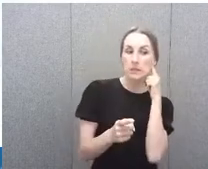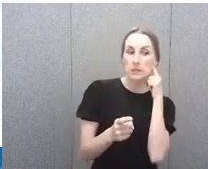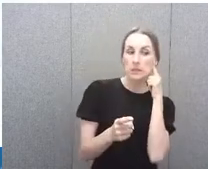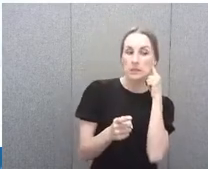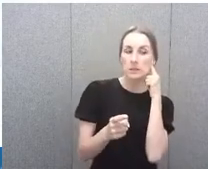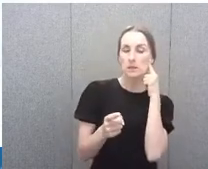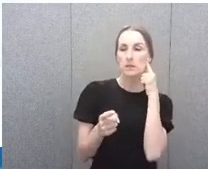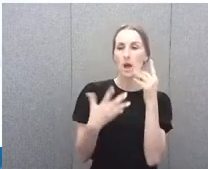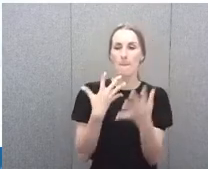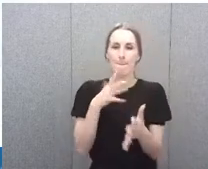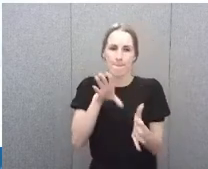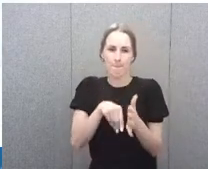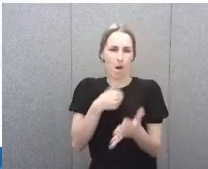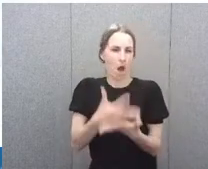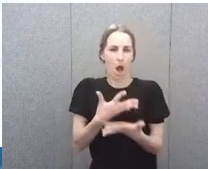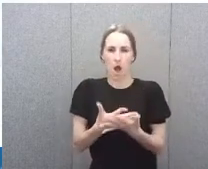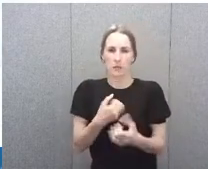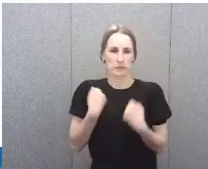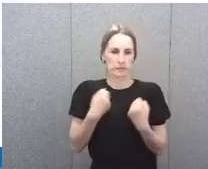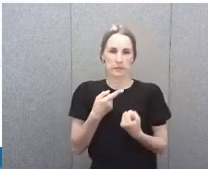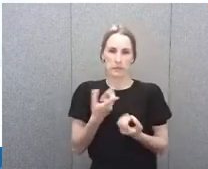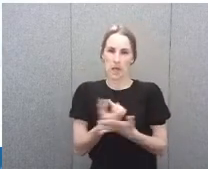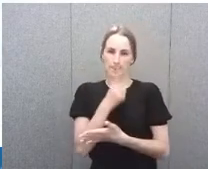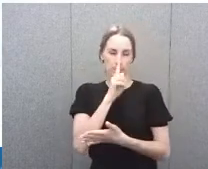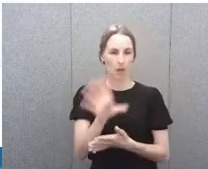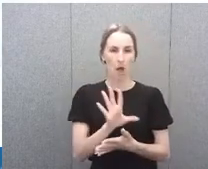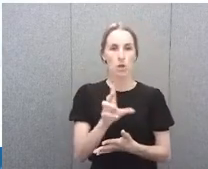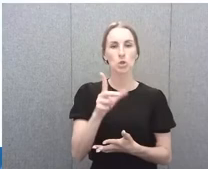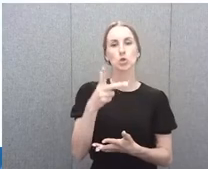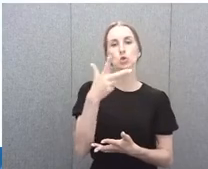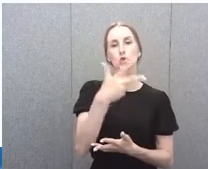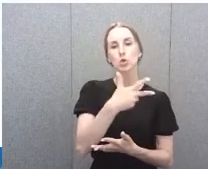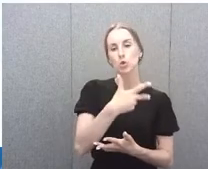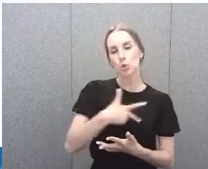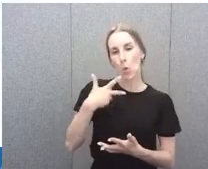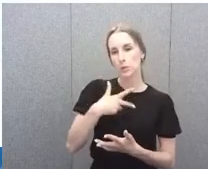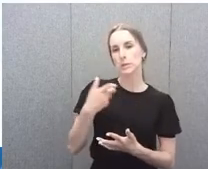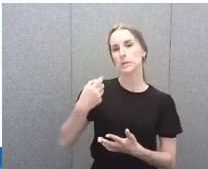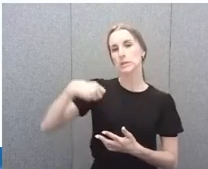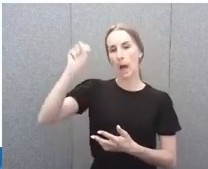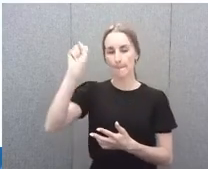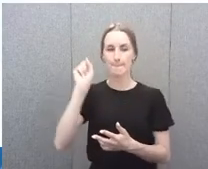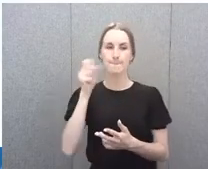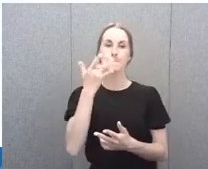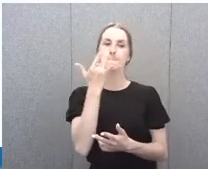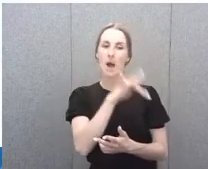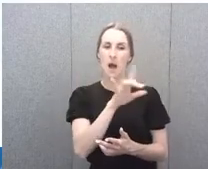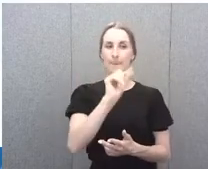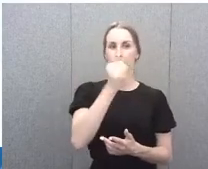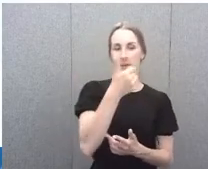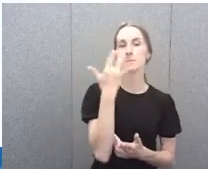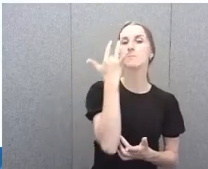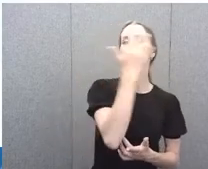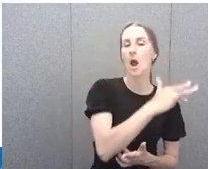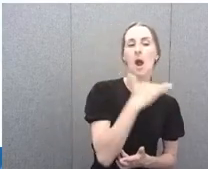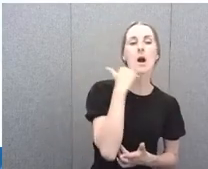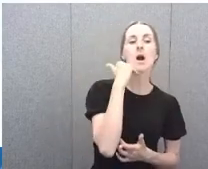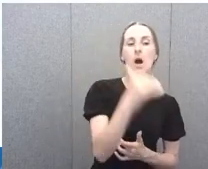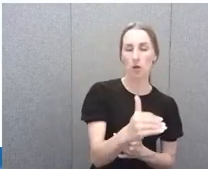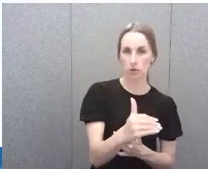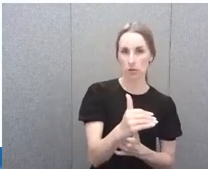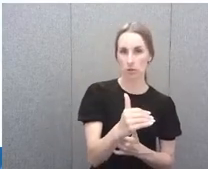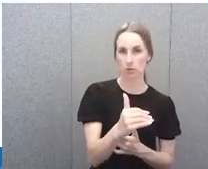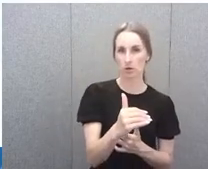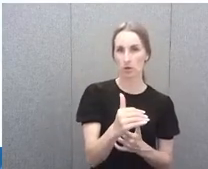и слышны, и без проактивных усилий мы этого не достигнем. Мне понравилось то, что социал-демократы была